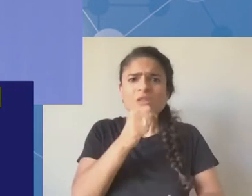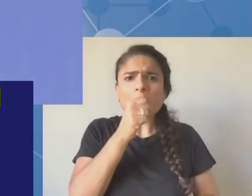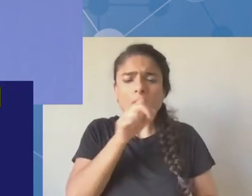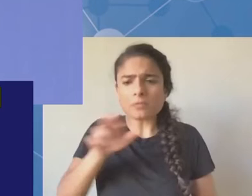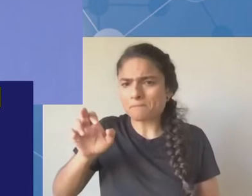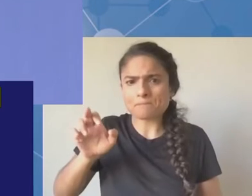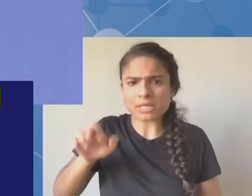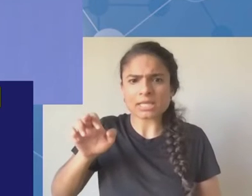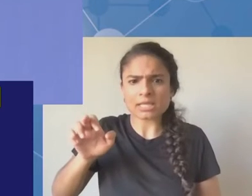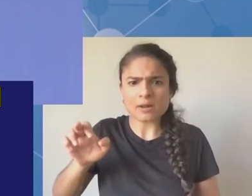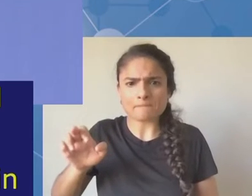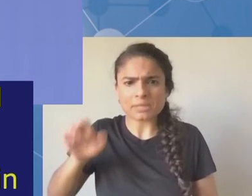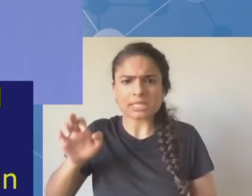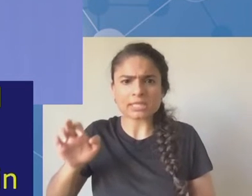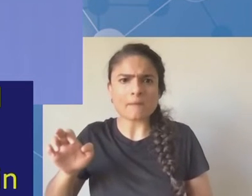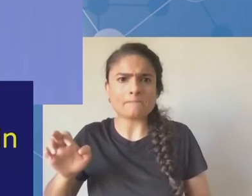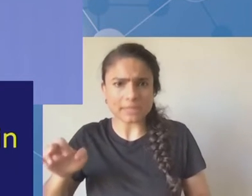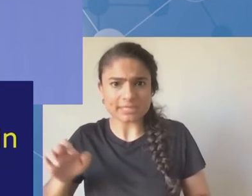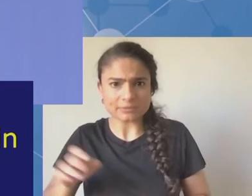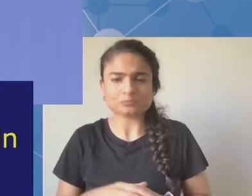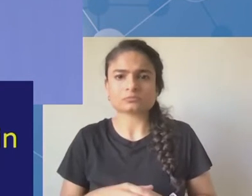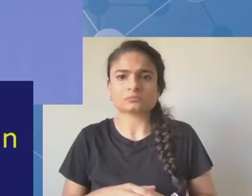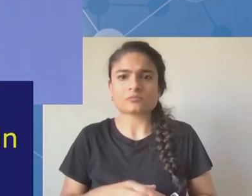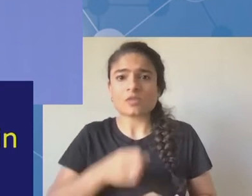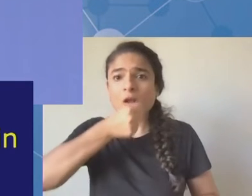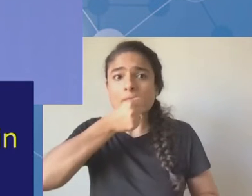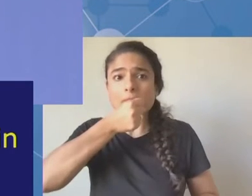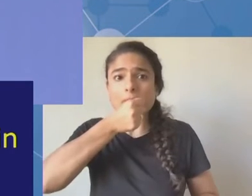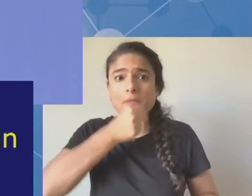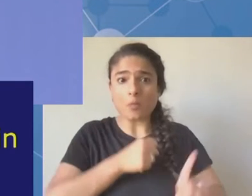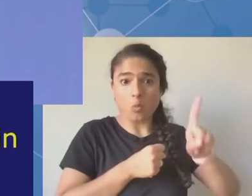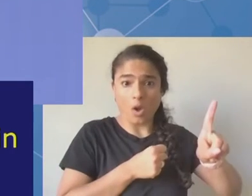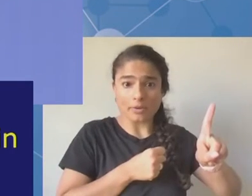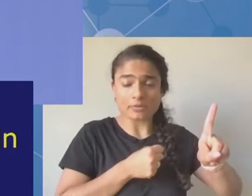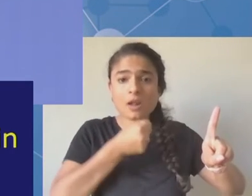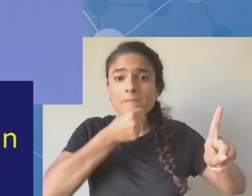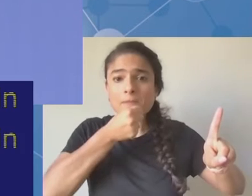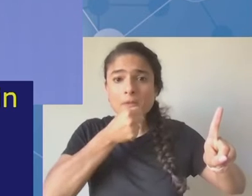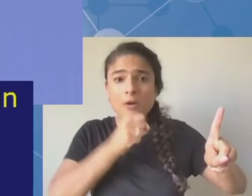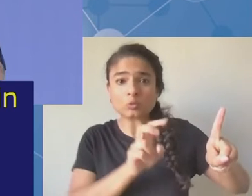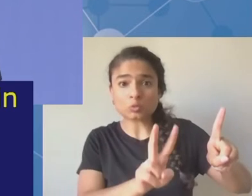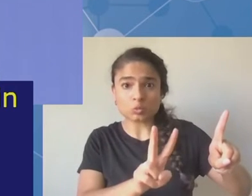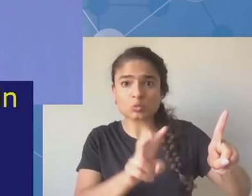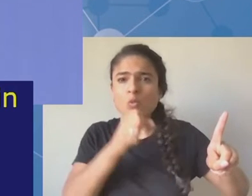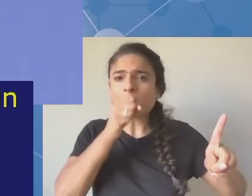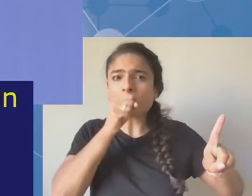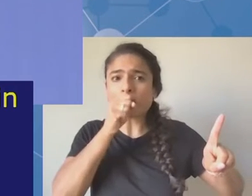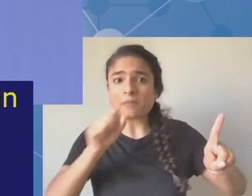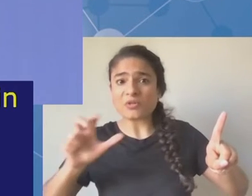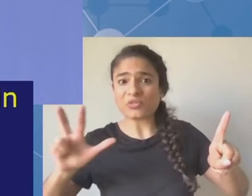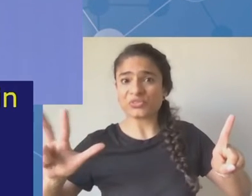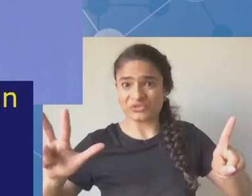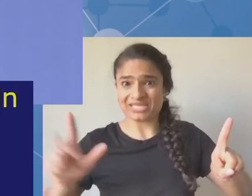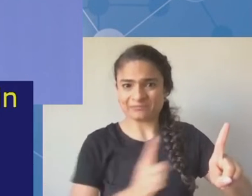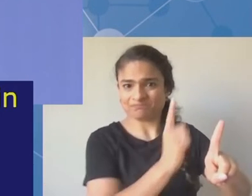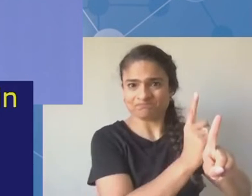высказаться в микрофон, мы перейдем к микрофону, к определенному микрофону, первому, второму или третьему, а потом предоставим слово тем, кто